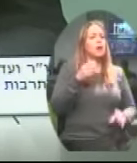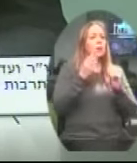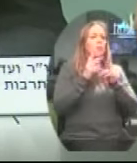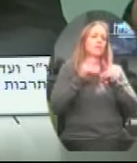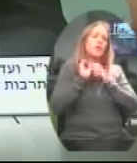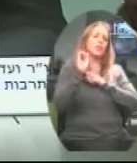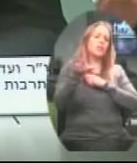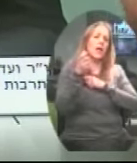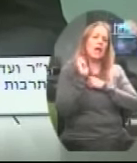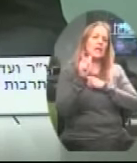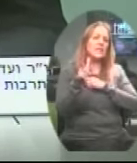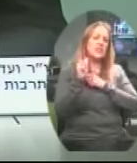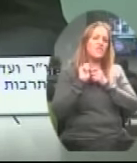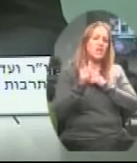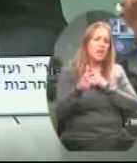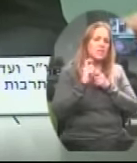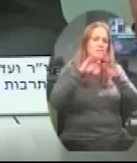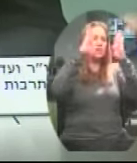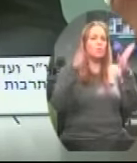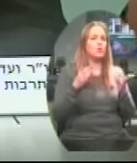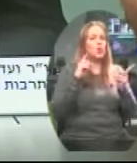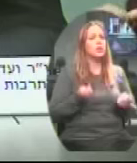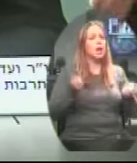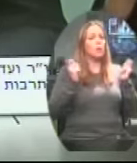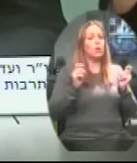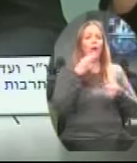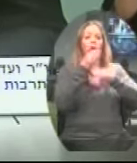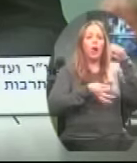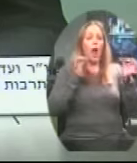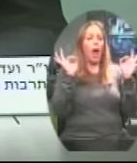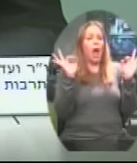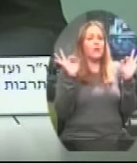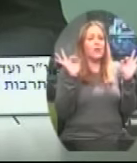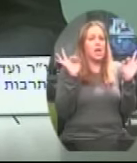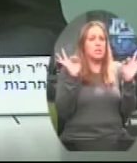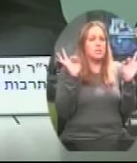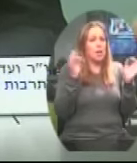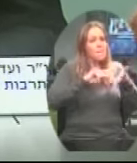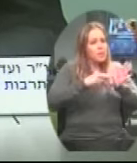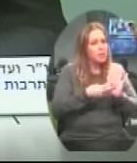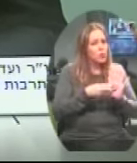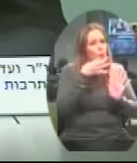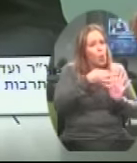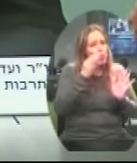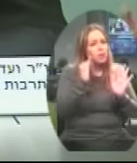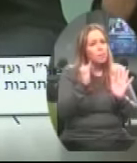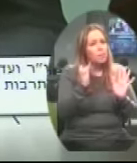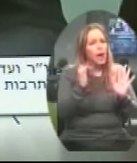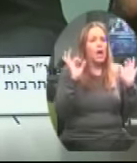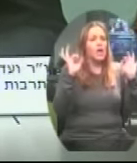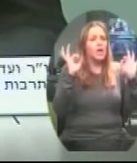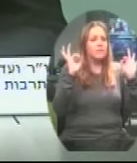כספים למוסדות תרבות בלי לשאול שאלות מדיניות. אם גוף